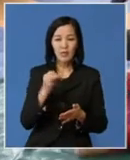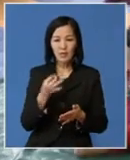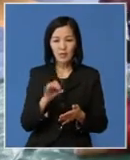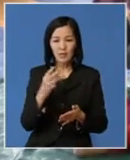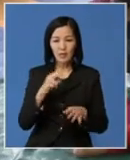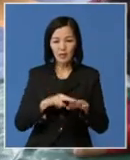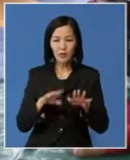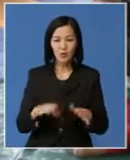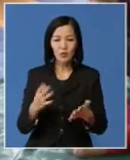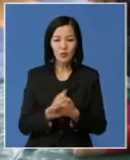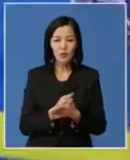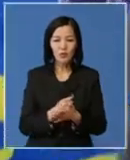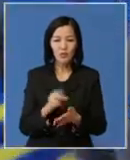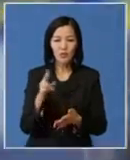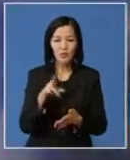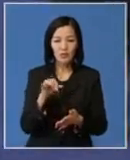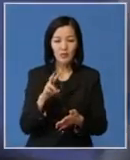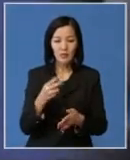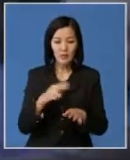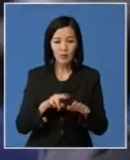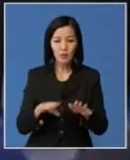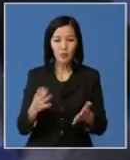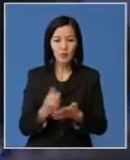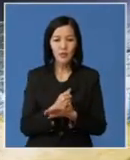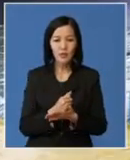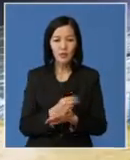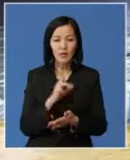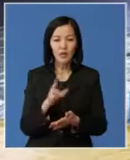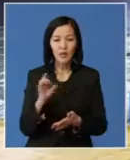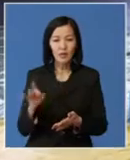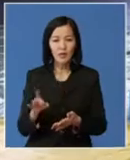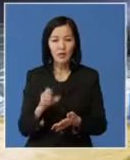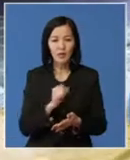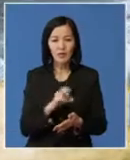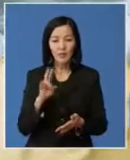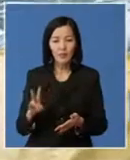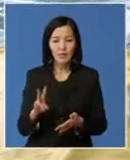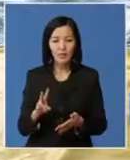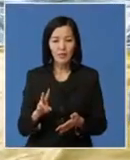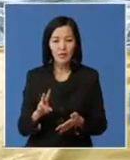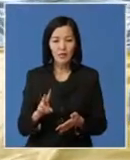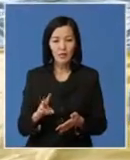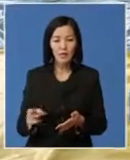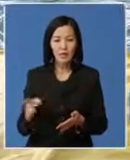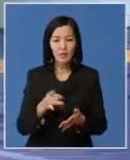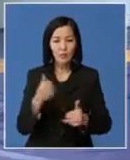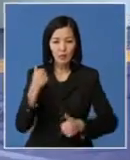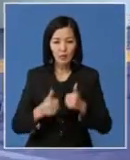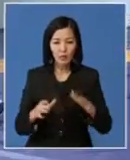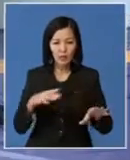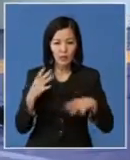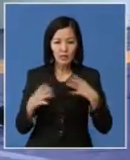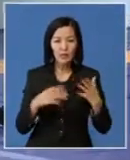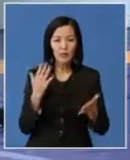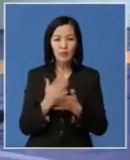Даниэл Мади 2-ші орын алды. Қазір балуандар қаңтар ақпан айында өтетін ел біріншілігіне қызу дайындалып жатыр. Елшілік жарыста топ